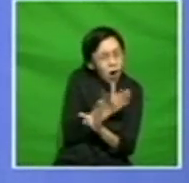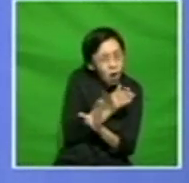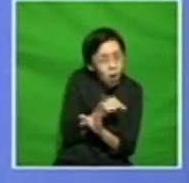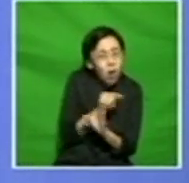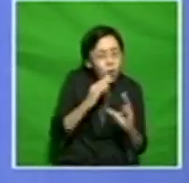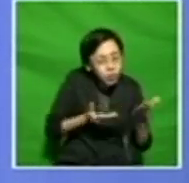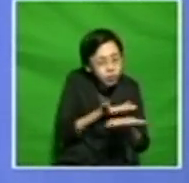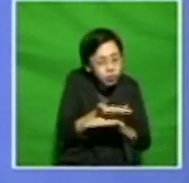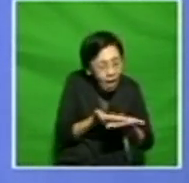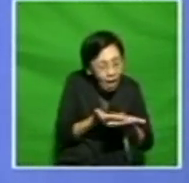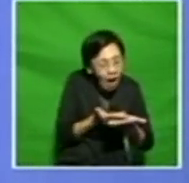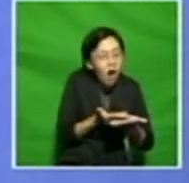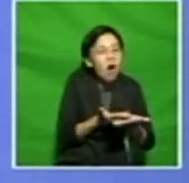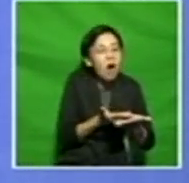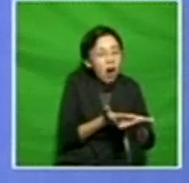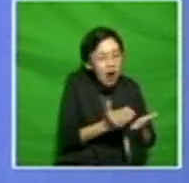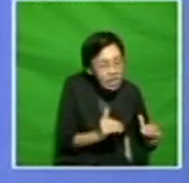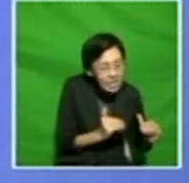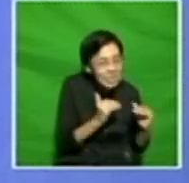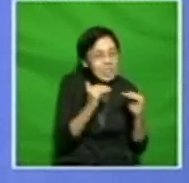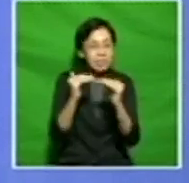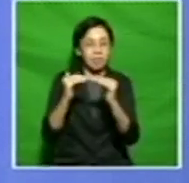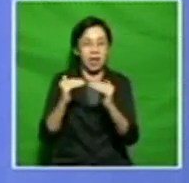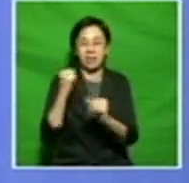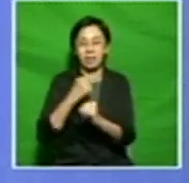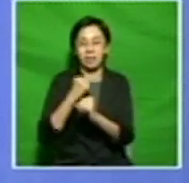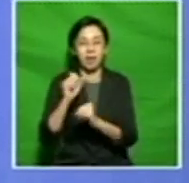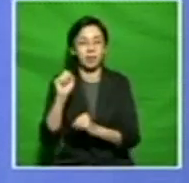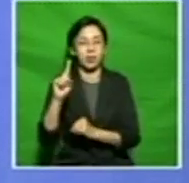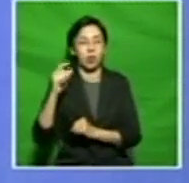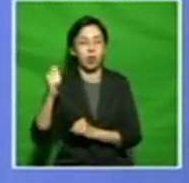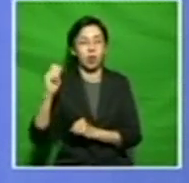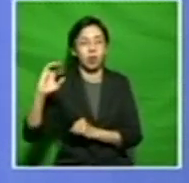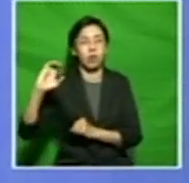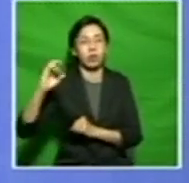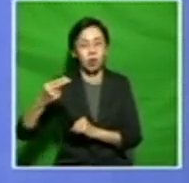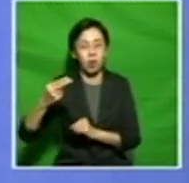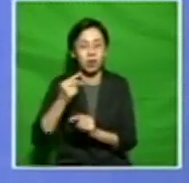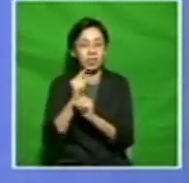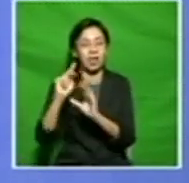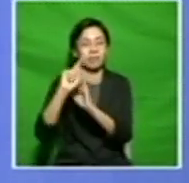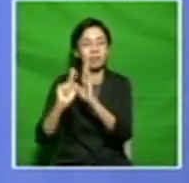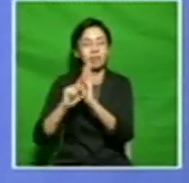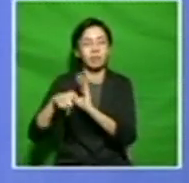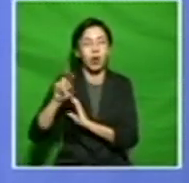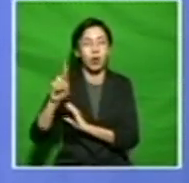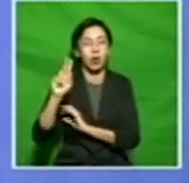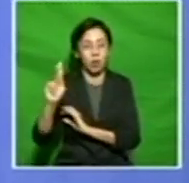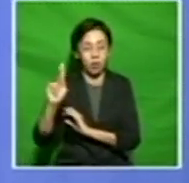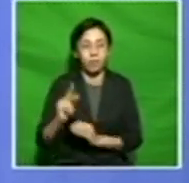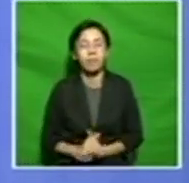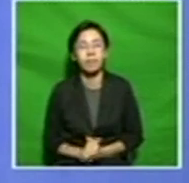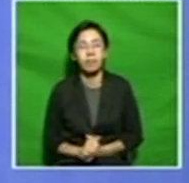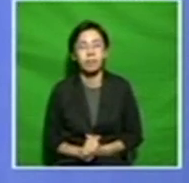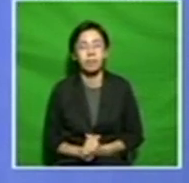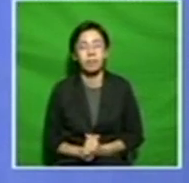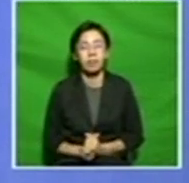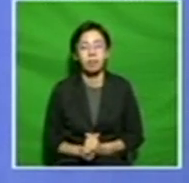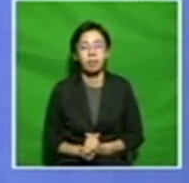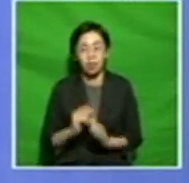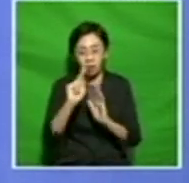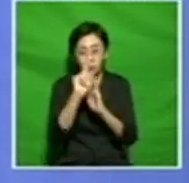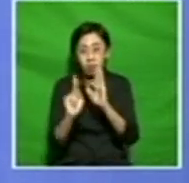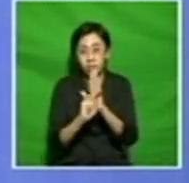าเป็นสอชตรงนี้ตามพระราชกำหนดแล้วก็เขียนให้เกิดความคล่